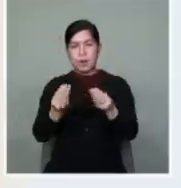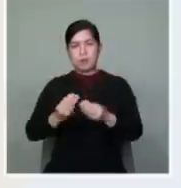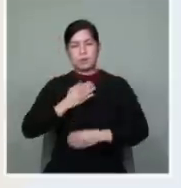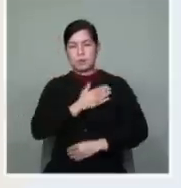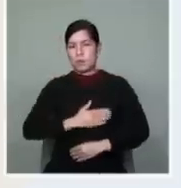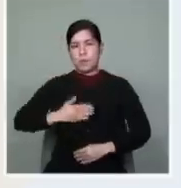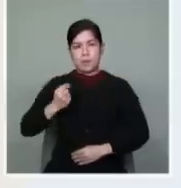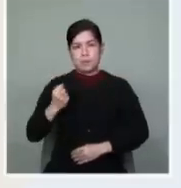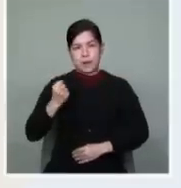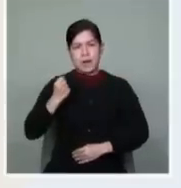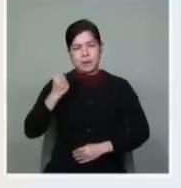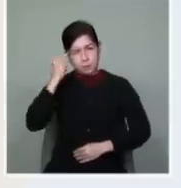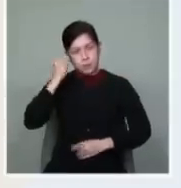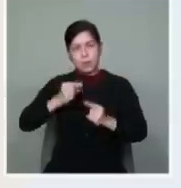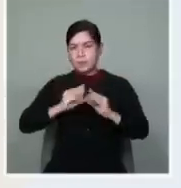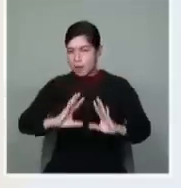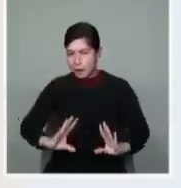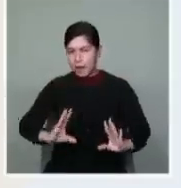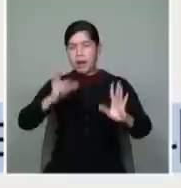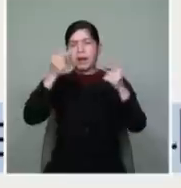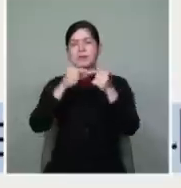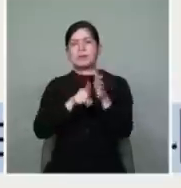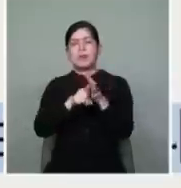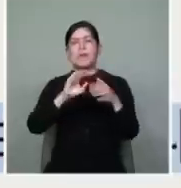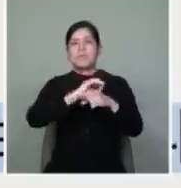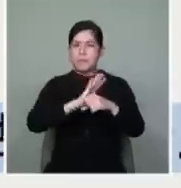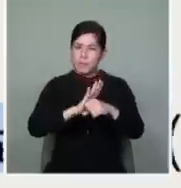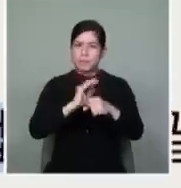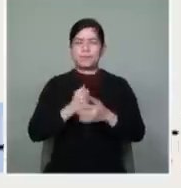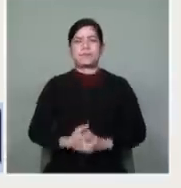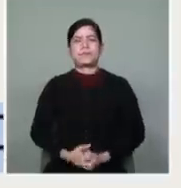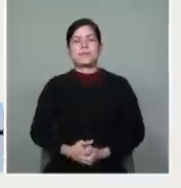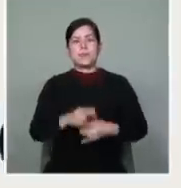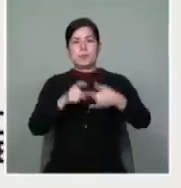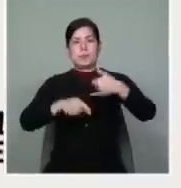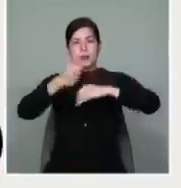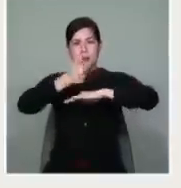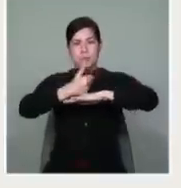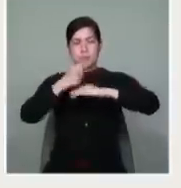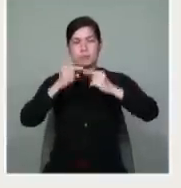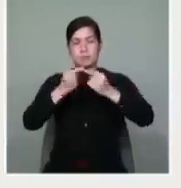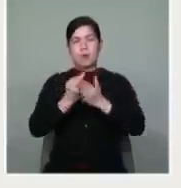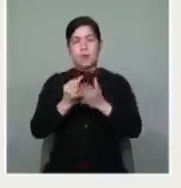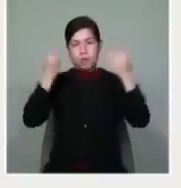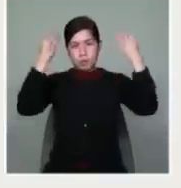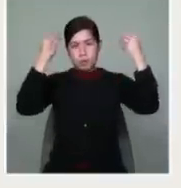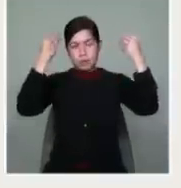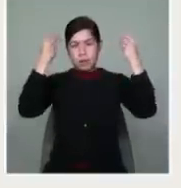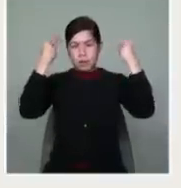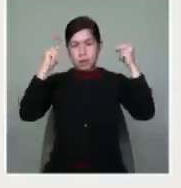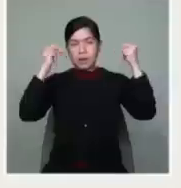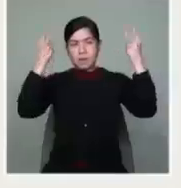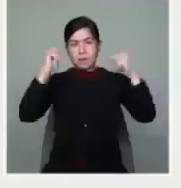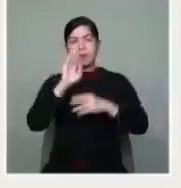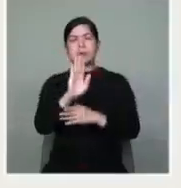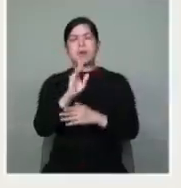ำสหรัฐจะหายจากอาการป่วยติดเชื้อโควิด-19 โดยเร็วค่ะคิมจองอึนแสดงความเห็นใจและอวยพรต่อทรัมป์และ